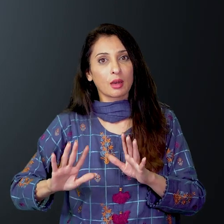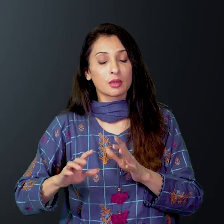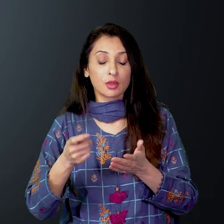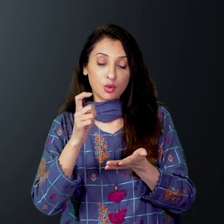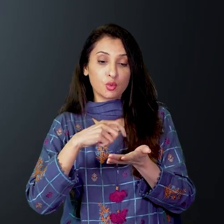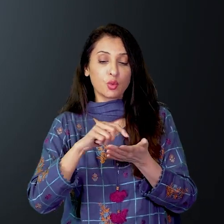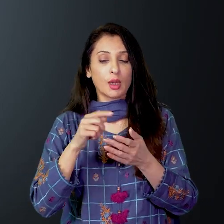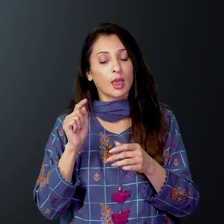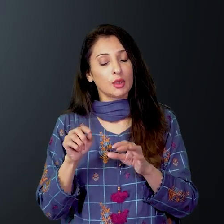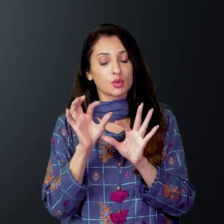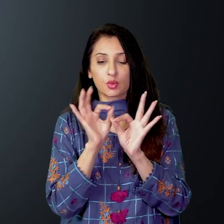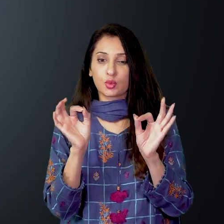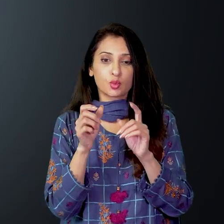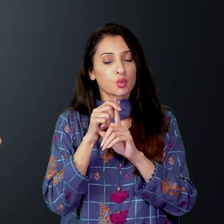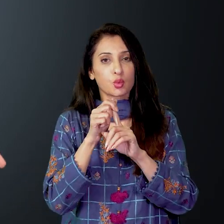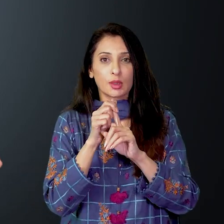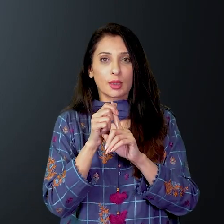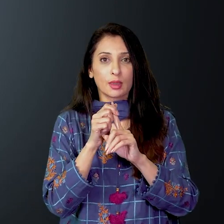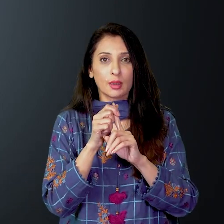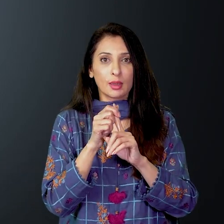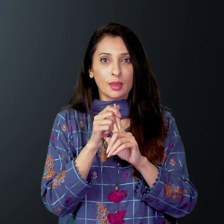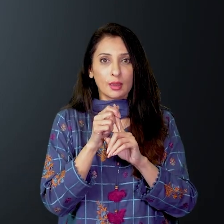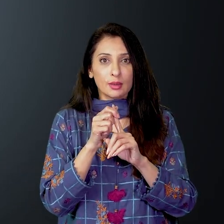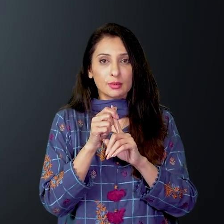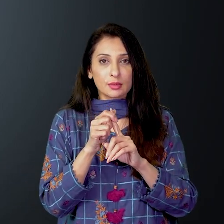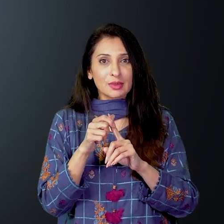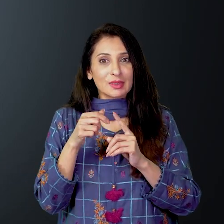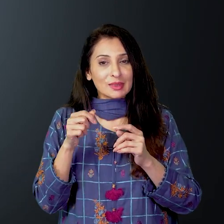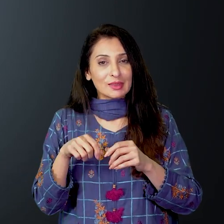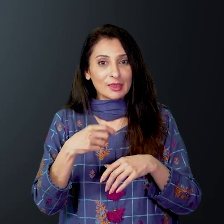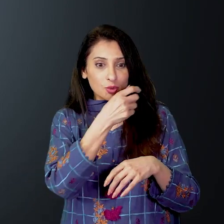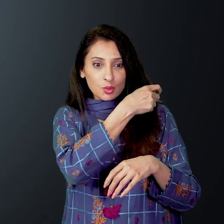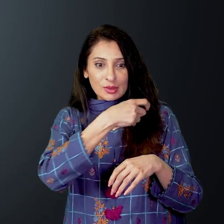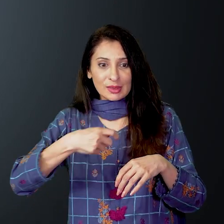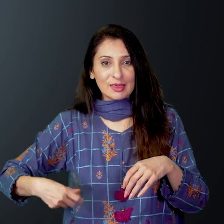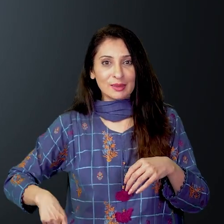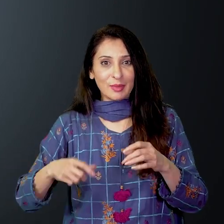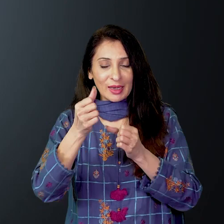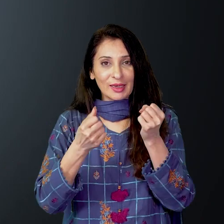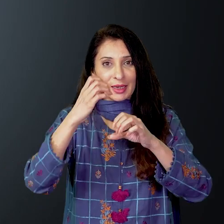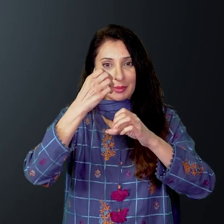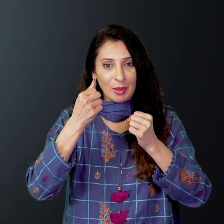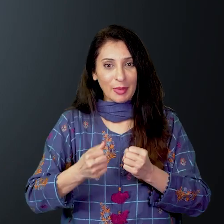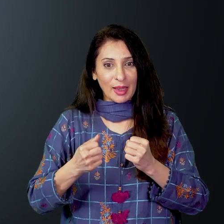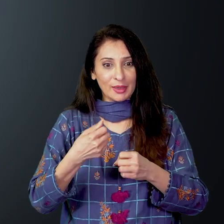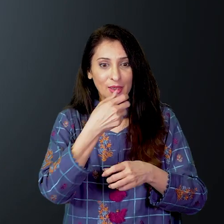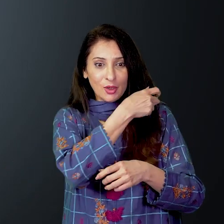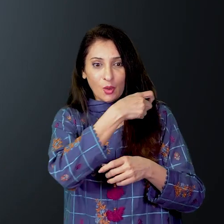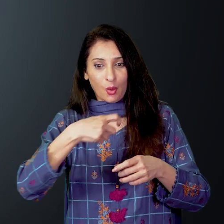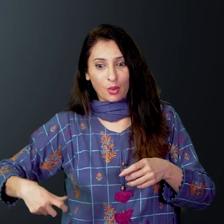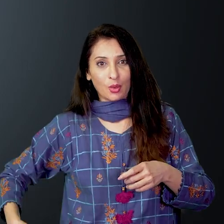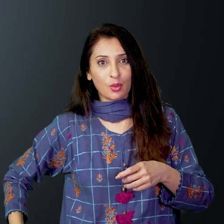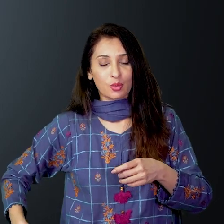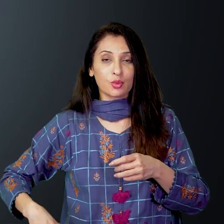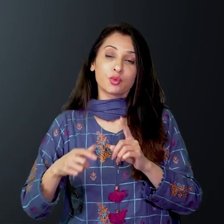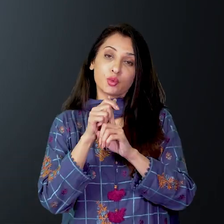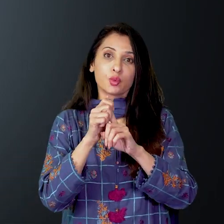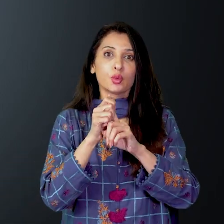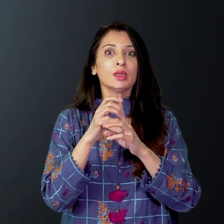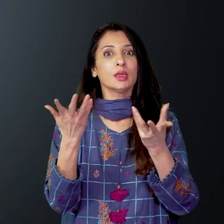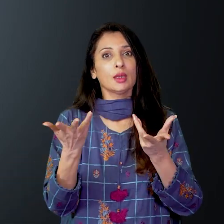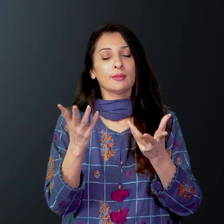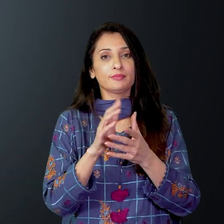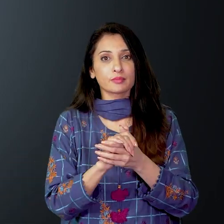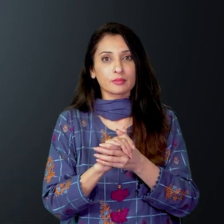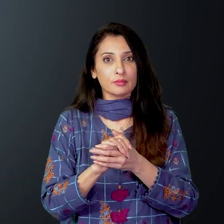से कि हाँ जी एक रूल है, उसको हमने नहीं तोड़ना। ये रूल आपकी सेफ्टी के लिए बना है। पहले आप ना सिर्फ पैसेंजर सीट्स पे बैठने वाले अफराद सीट